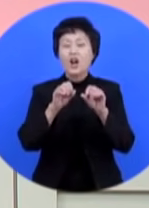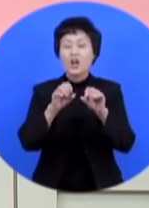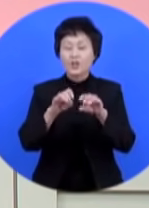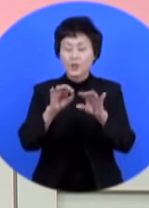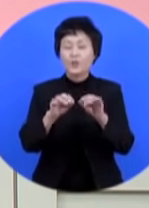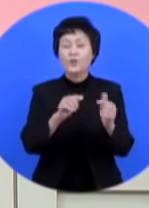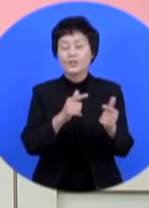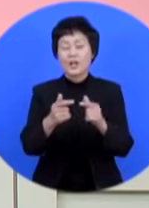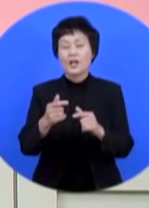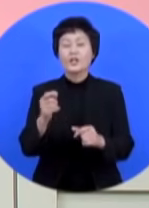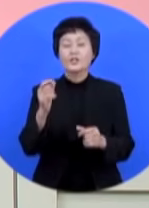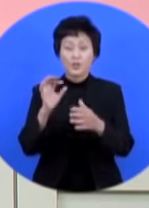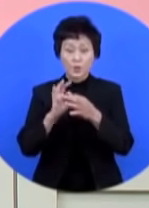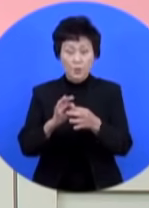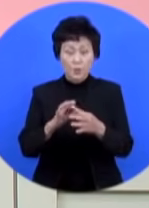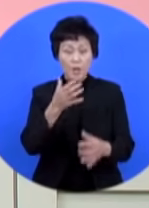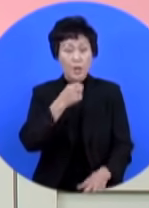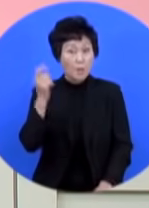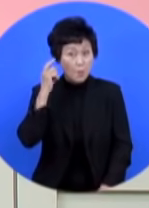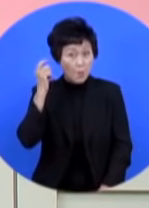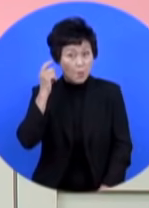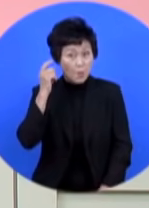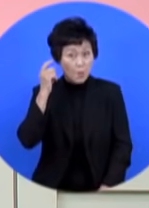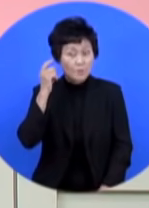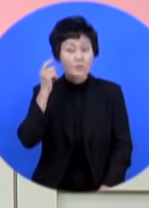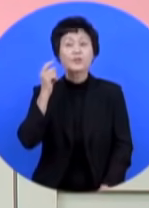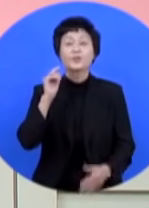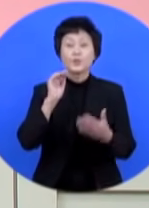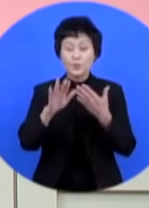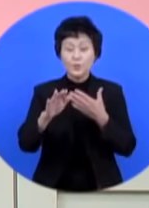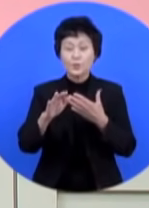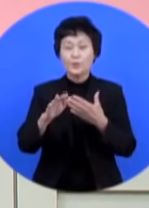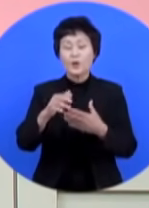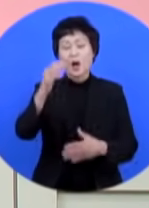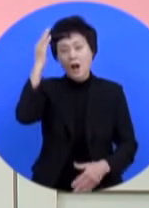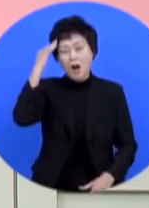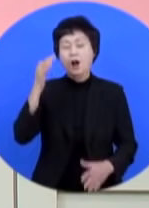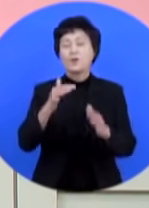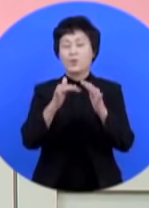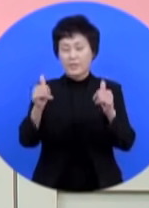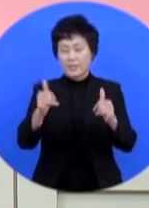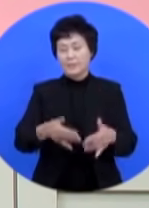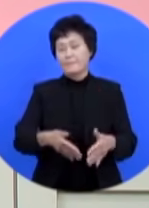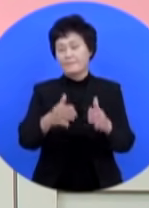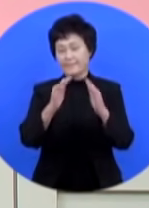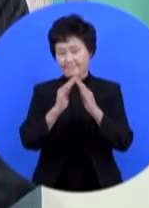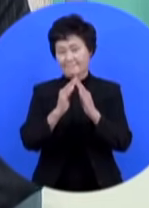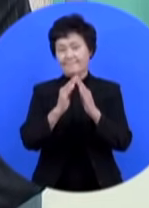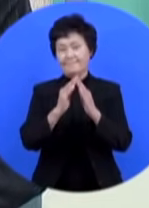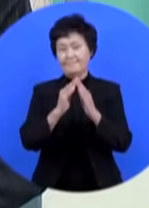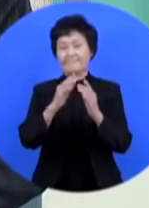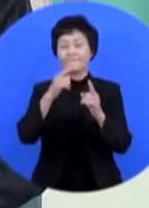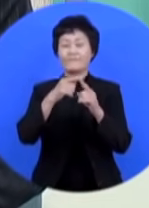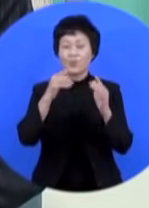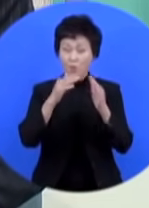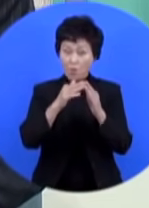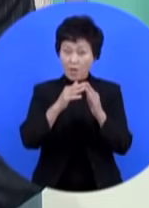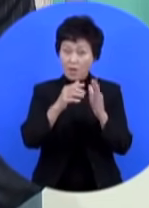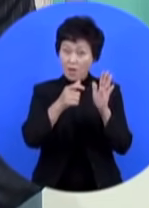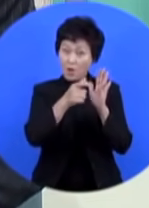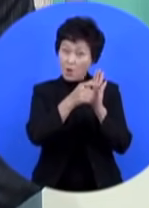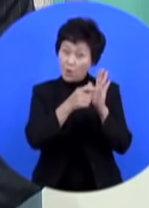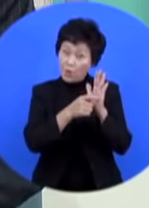조선인들이 스스로 초가 3관으로부터 시작된 그런 교회입니다. 그래요? 저 교단은 어디죠?